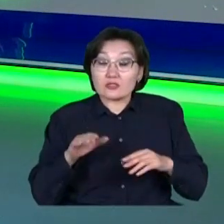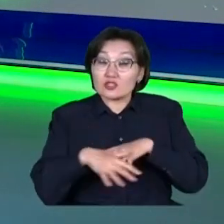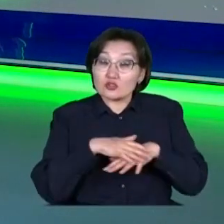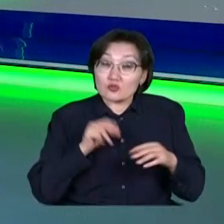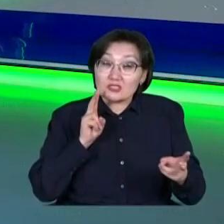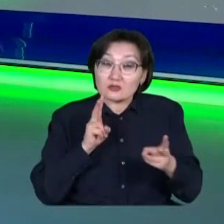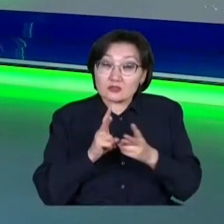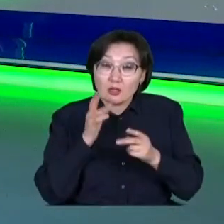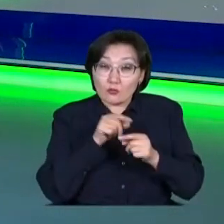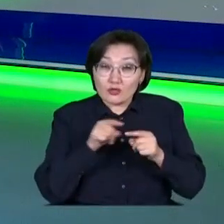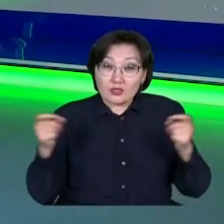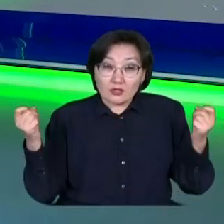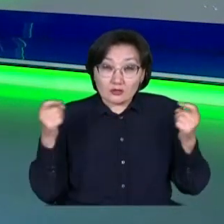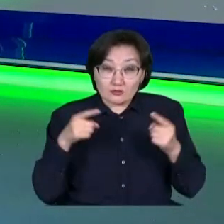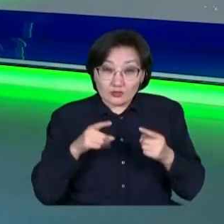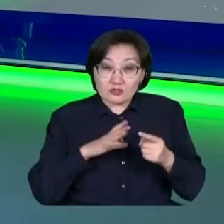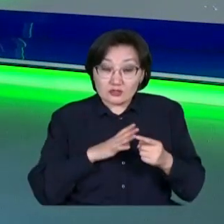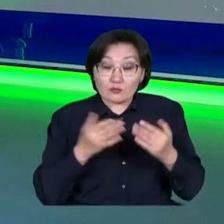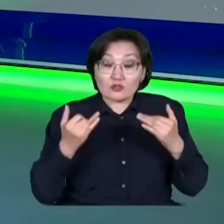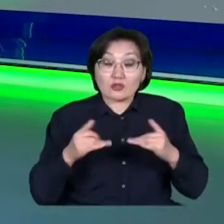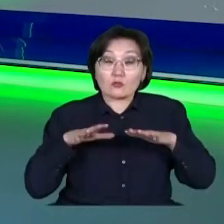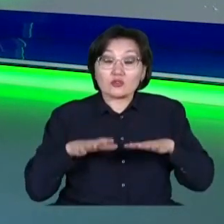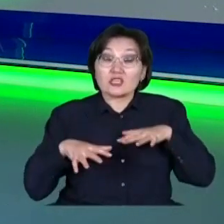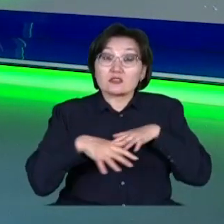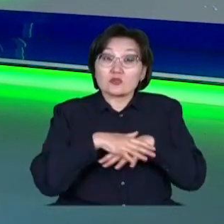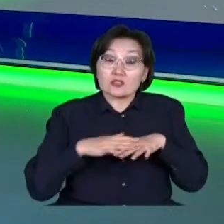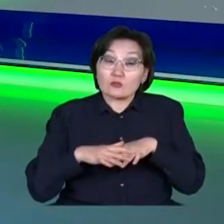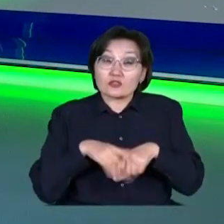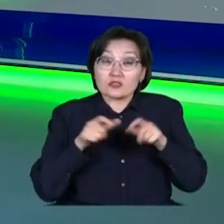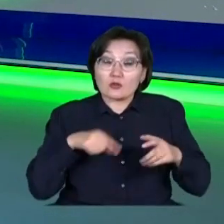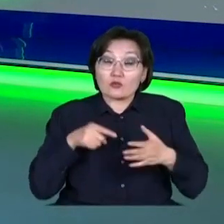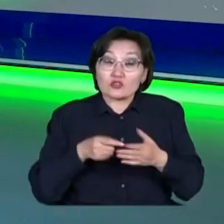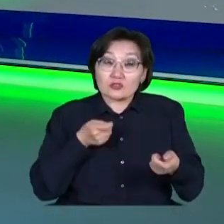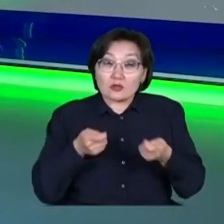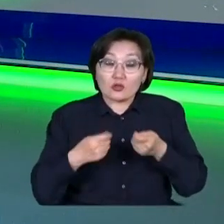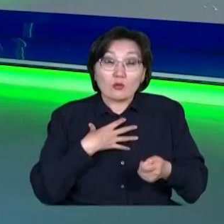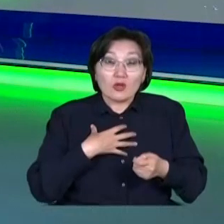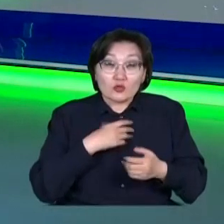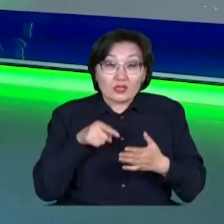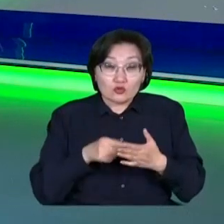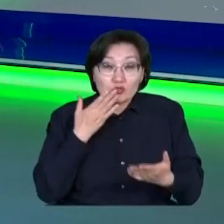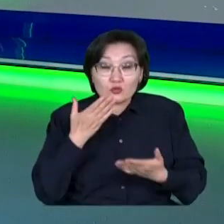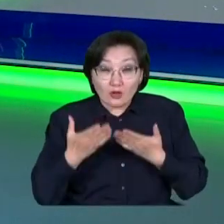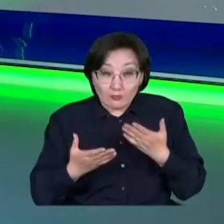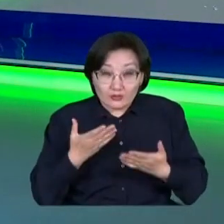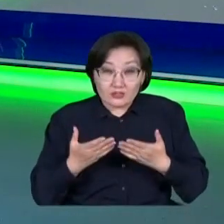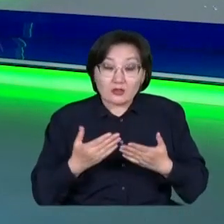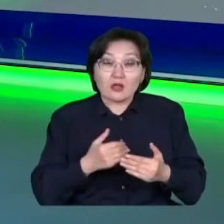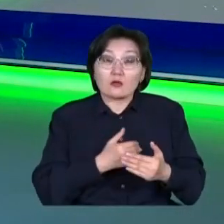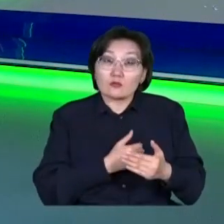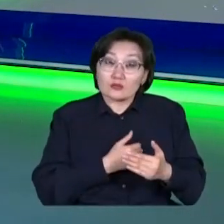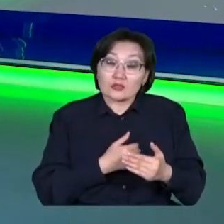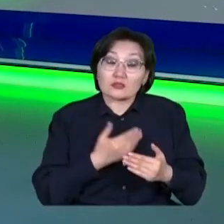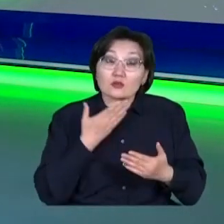кезекті кездесуі барысында белгілі болды. Бүгін жергілікті халық мегаполис басшысына көкейінде жүрген сауалдарын қойып, тілектерін жолдай